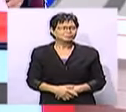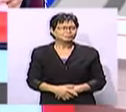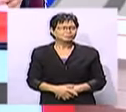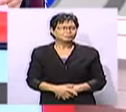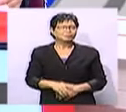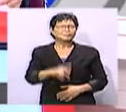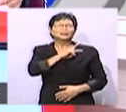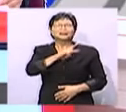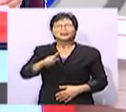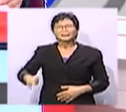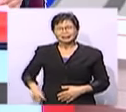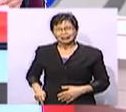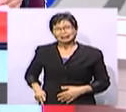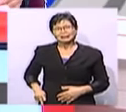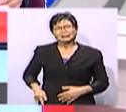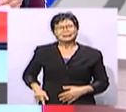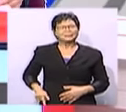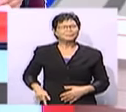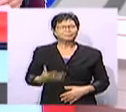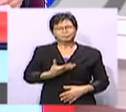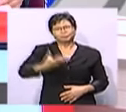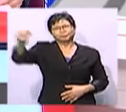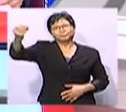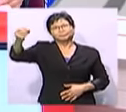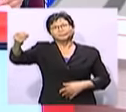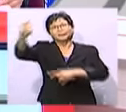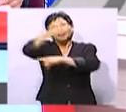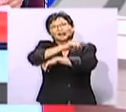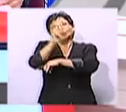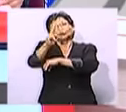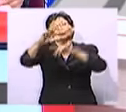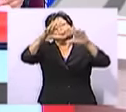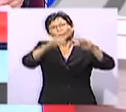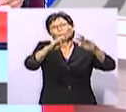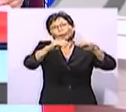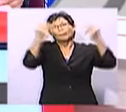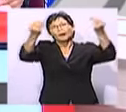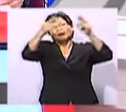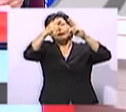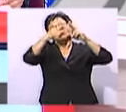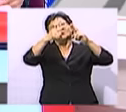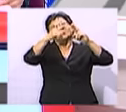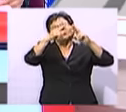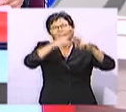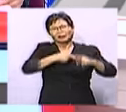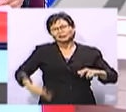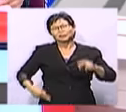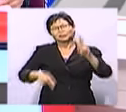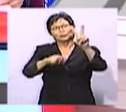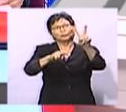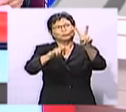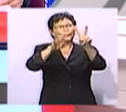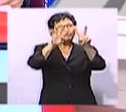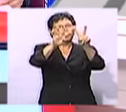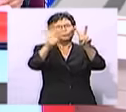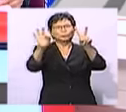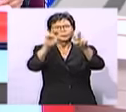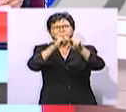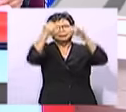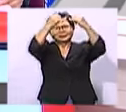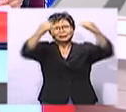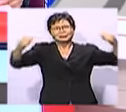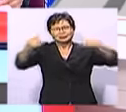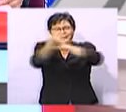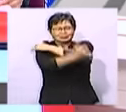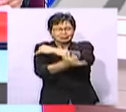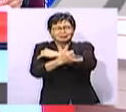Yang di-Pertuan Agong Sultan Muhammad V berangkat menghadiri hari kedua mesyuarat Majlis Raja-Raja kali ke-249 di Istana